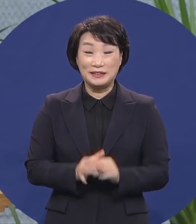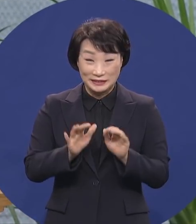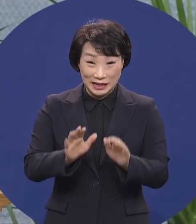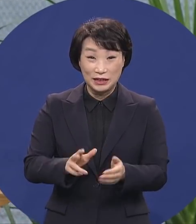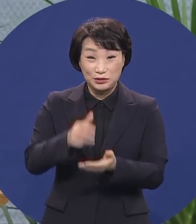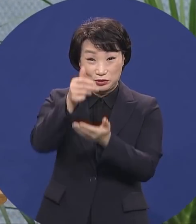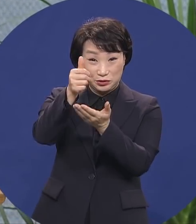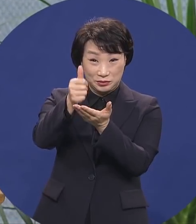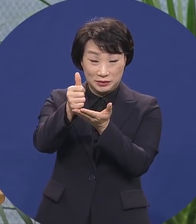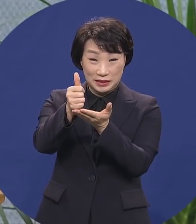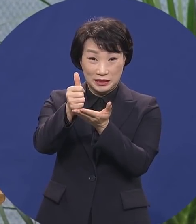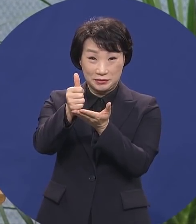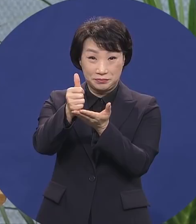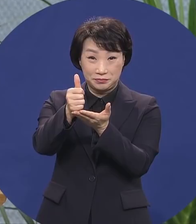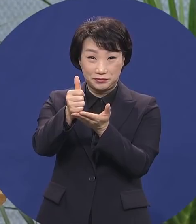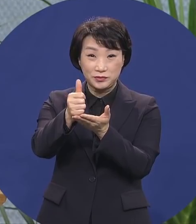주님이